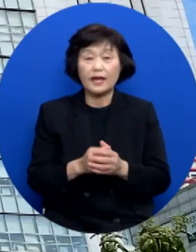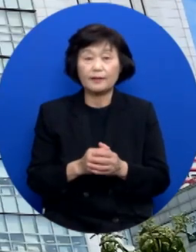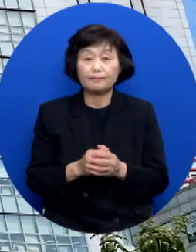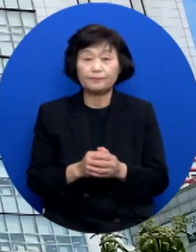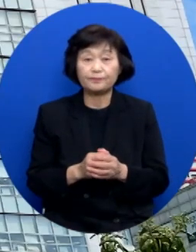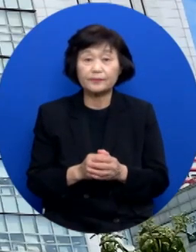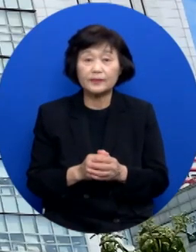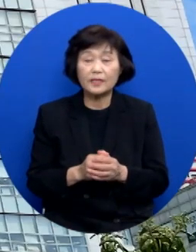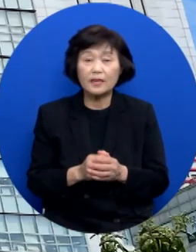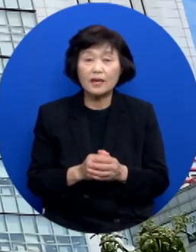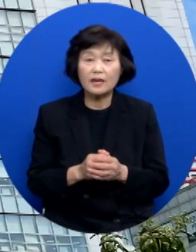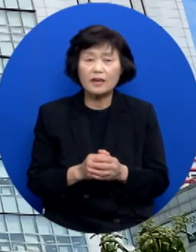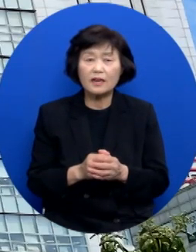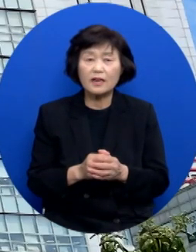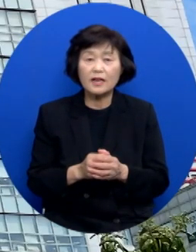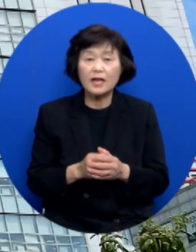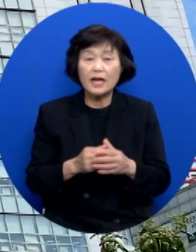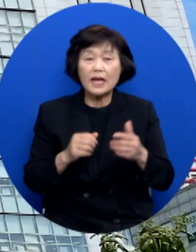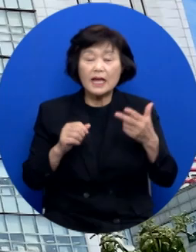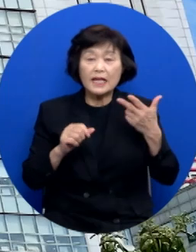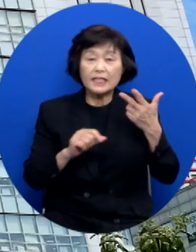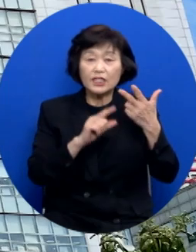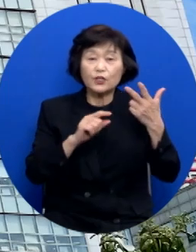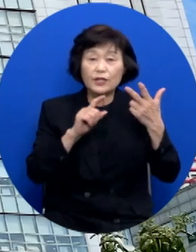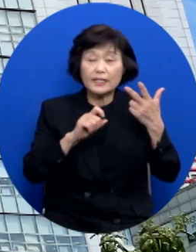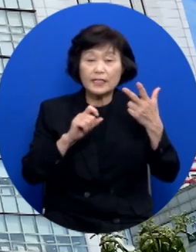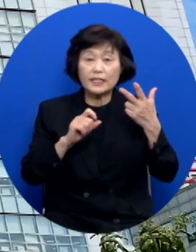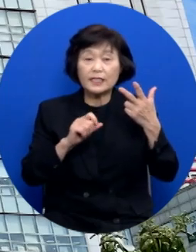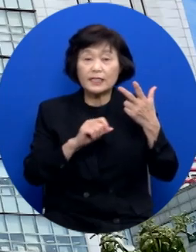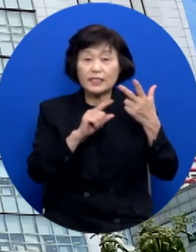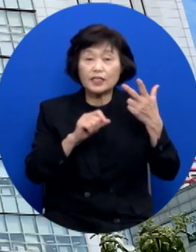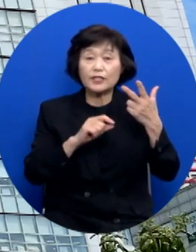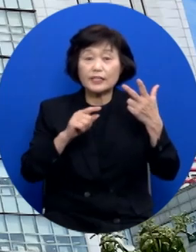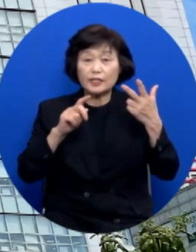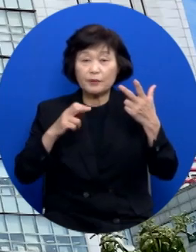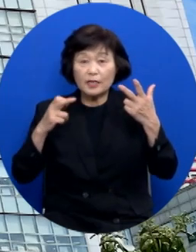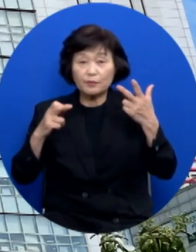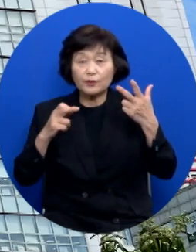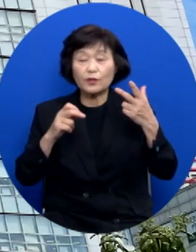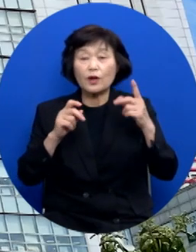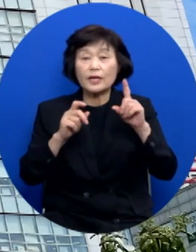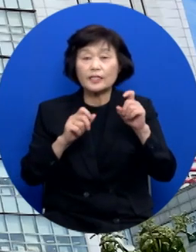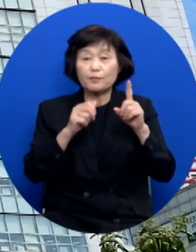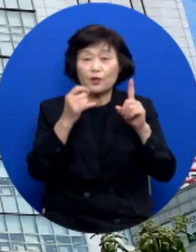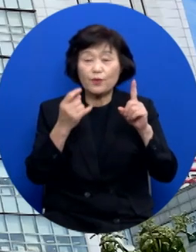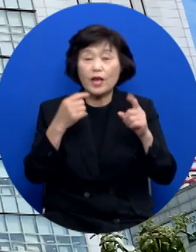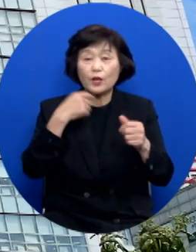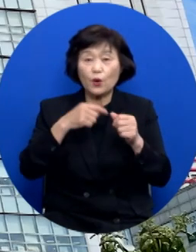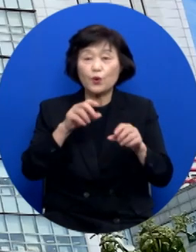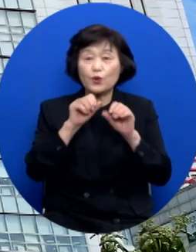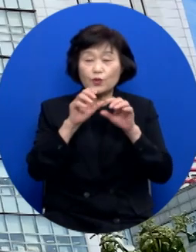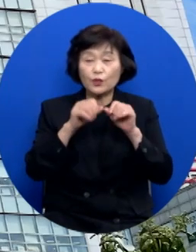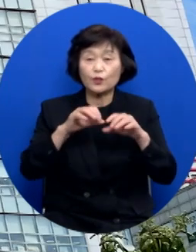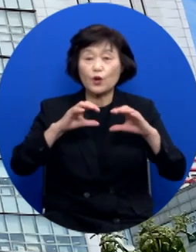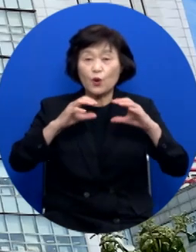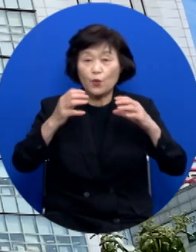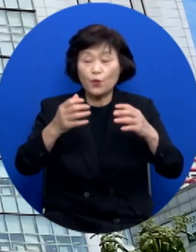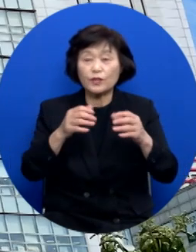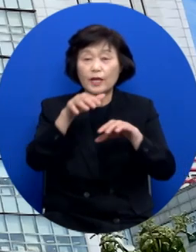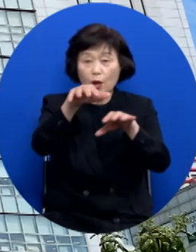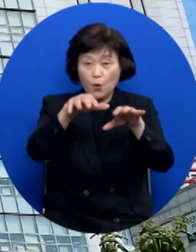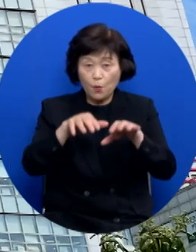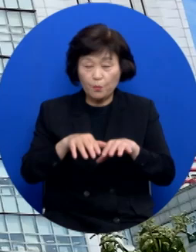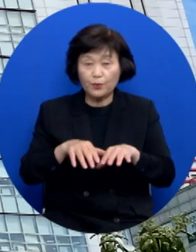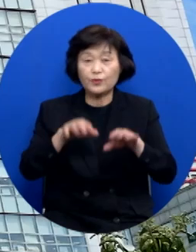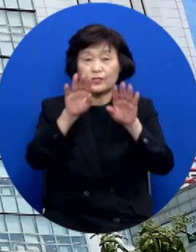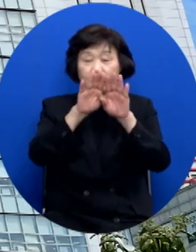파우아 교육협력재단이 7월 11일부터 12일 온누리교회 청소년 수련원에서 선교지 대학의 미래와